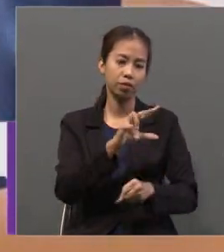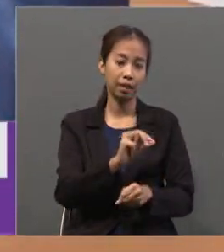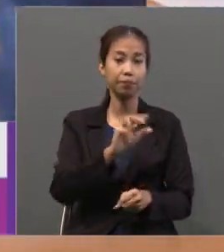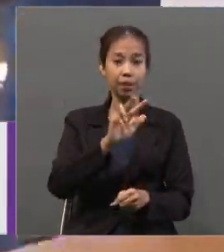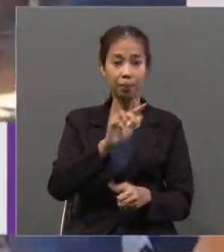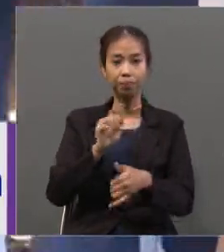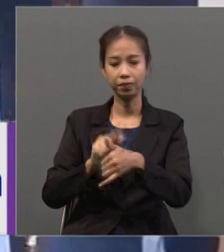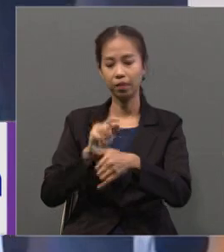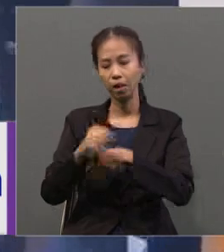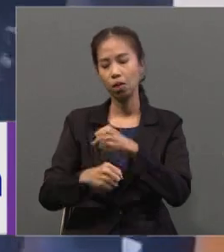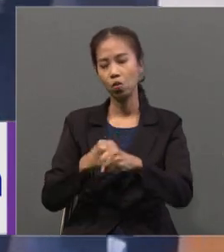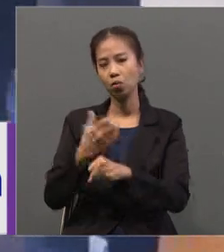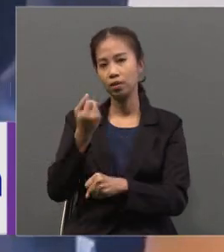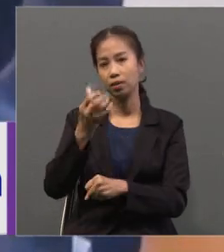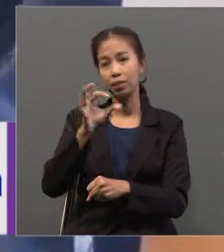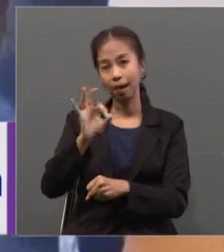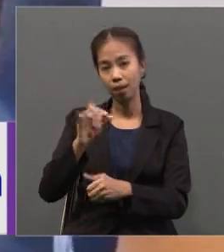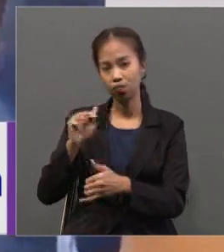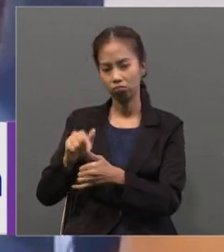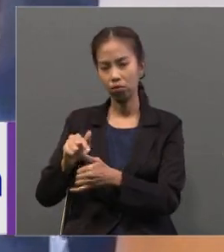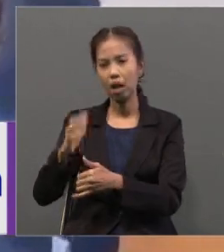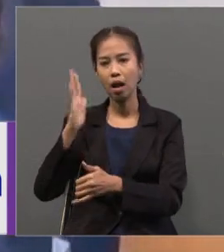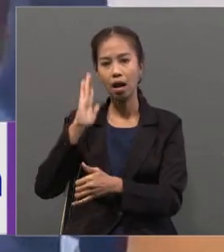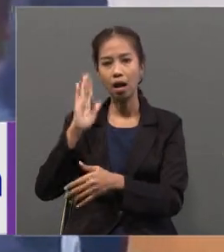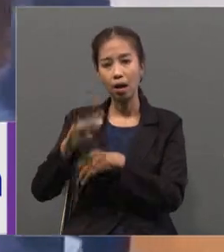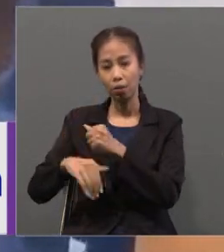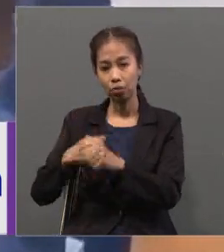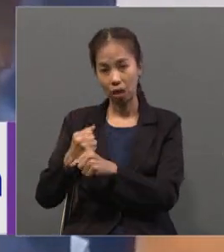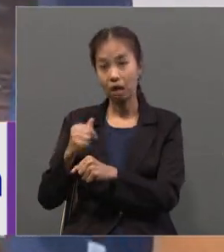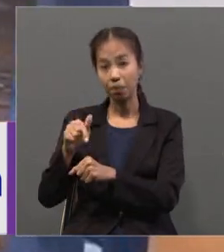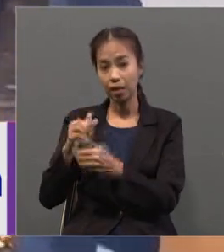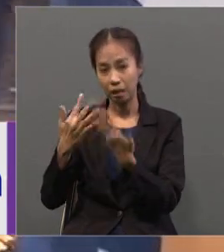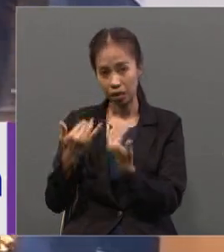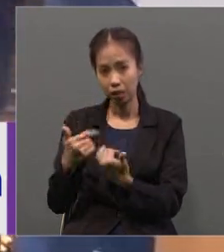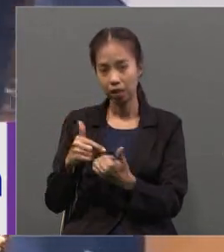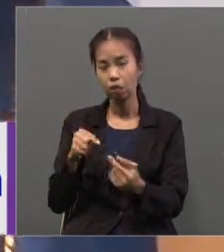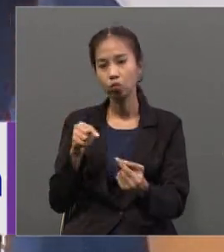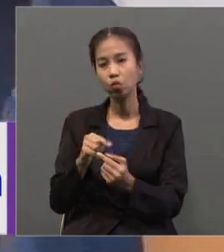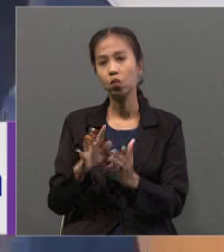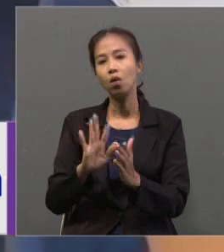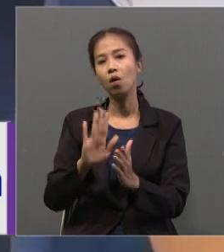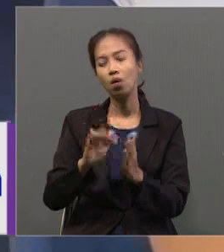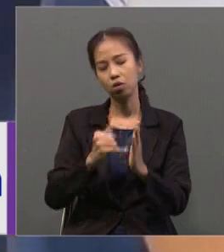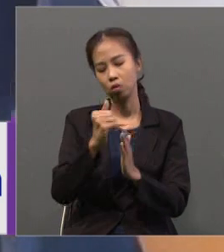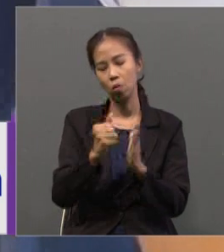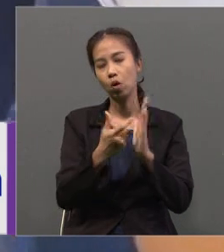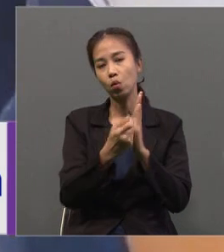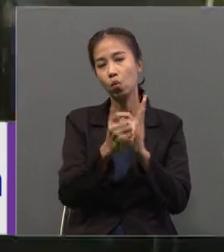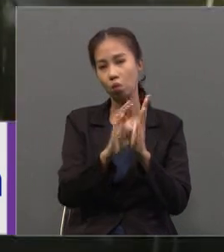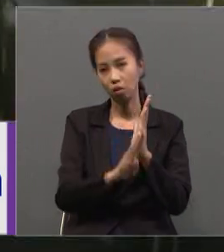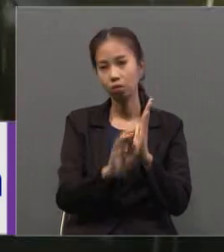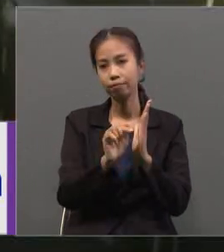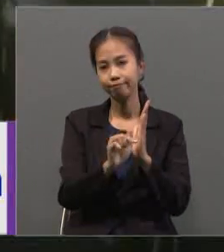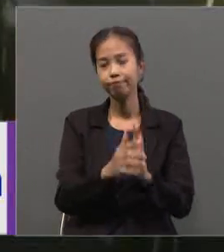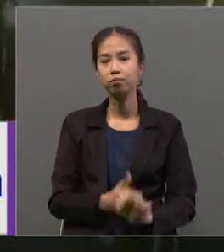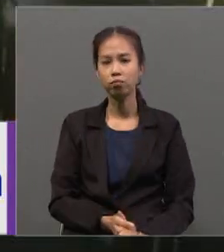ประยูนอายุ19ปีและนายกฤษดาอายุ40ปีที่บ้านหลังหนึ่งในพื้นที่ตำบลนาคายอำเภอตาลสุมจังหวัดอุบลราชธ